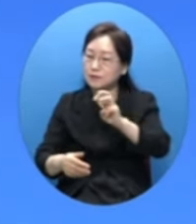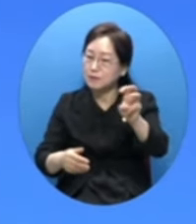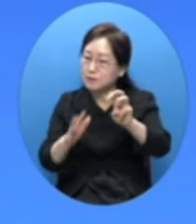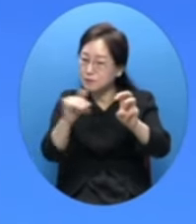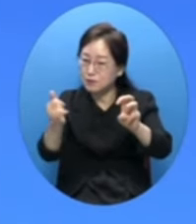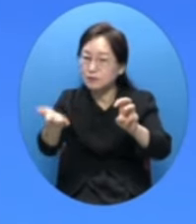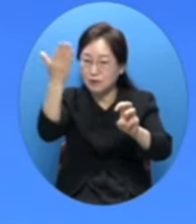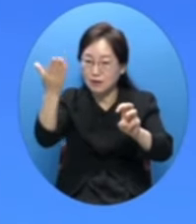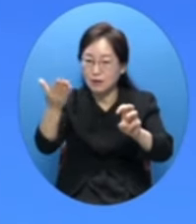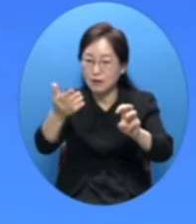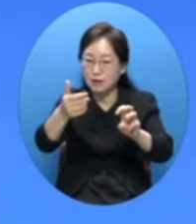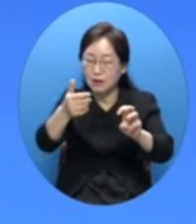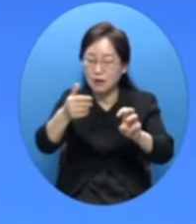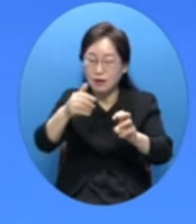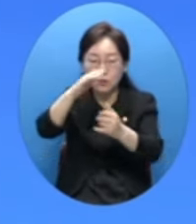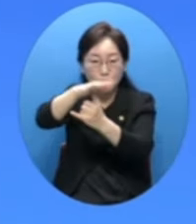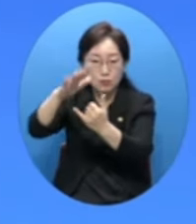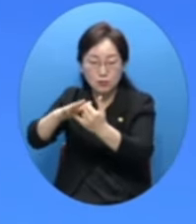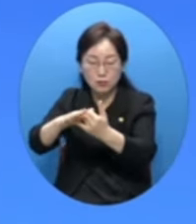이민호 목사를 따르면서